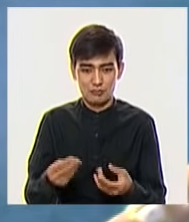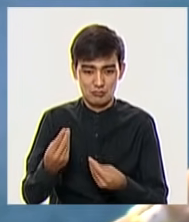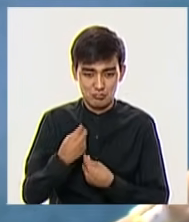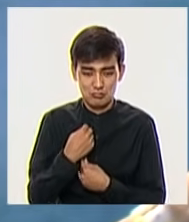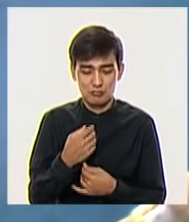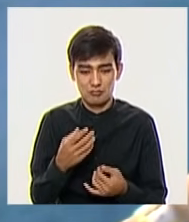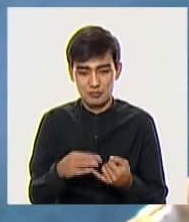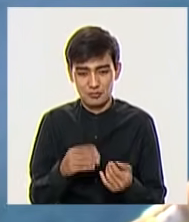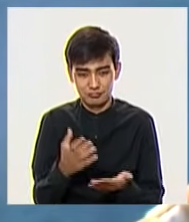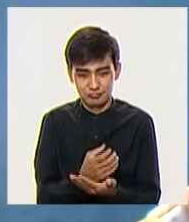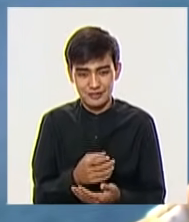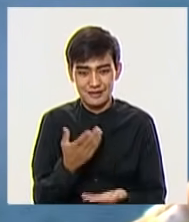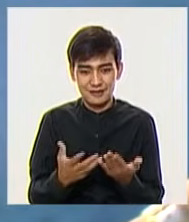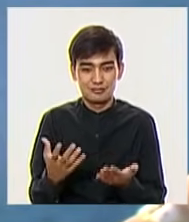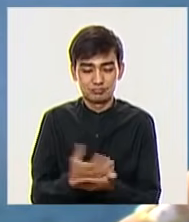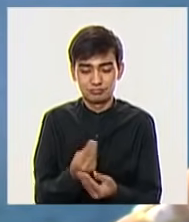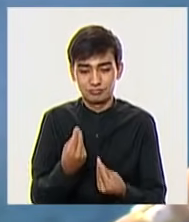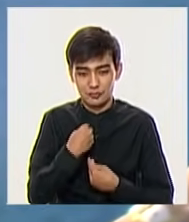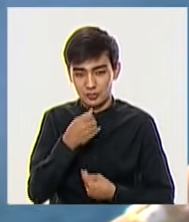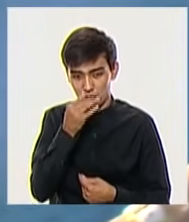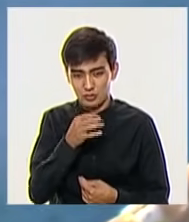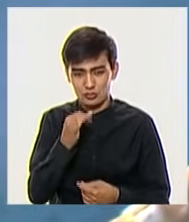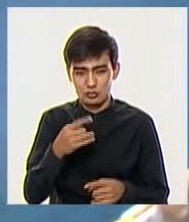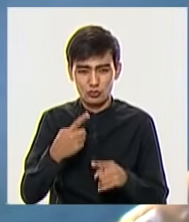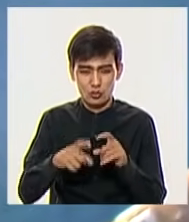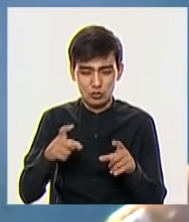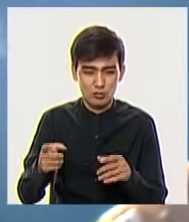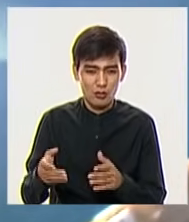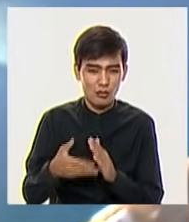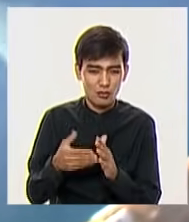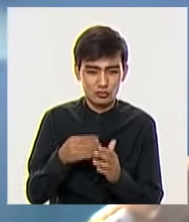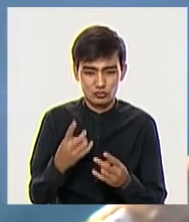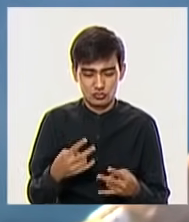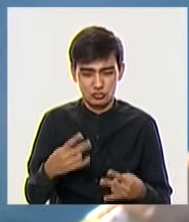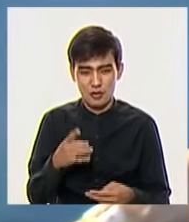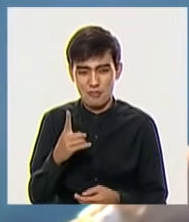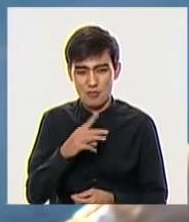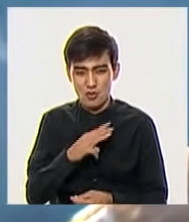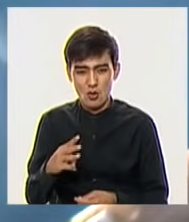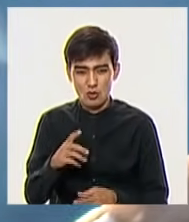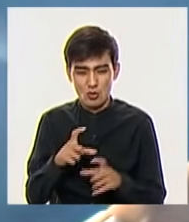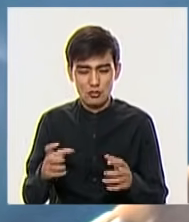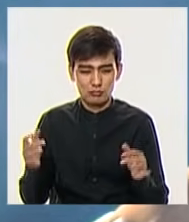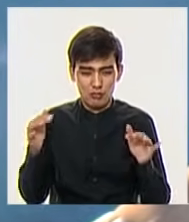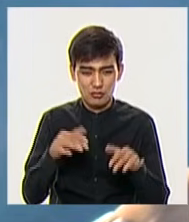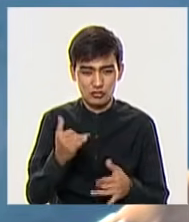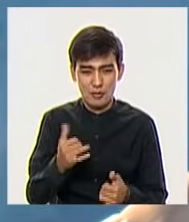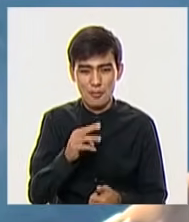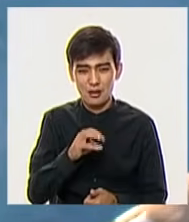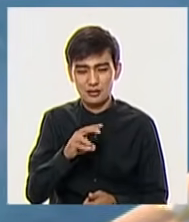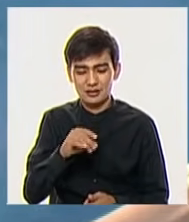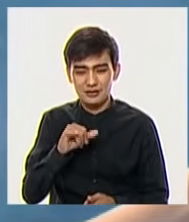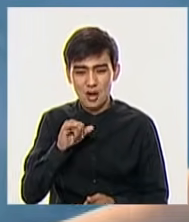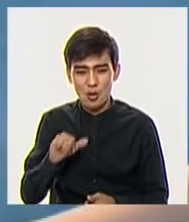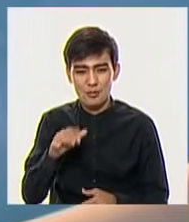әкімшілік. Ол үй тауып бере алмаса, қандастарды шақырып керек жоқ. Анам миллиондап халық көш келейін деп тұрмын да. Маңғыстауда қазір ашаршылық болып